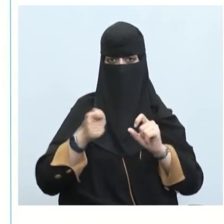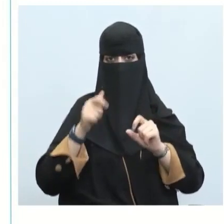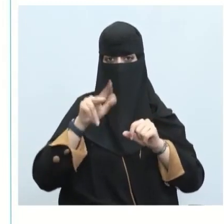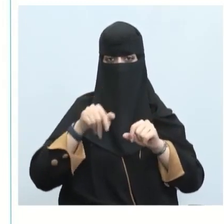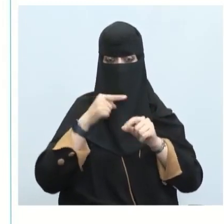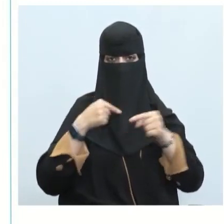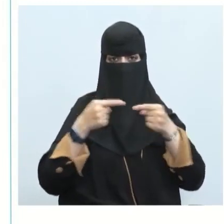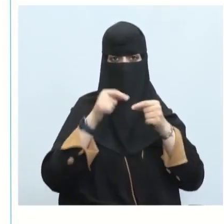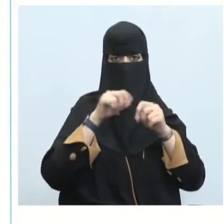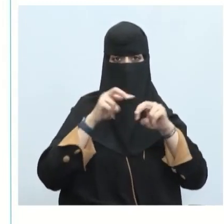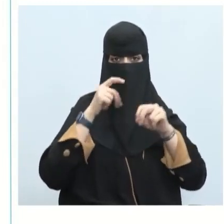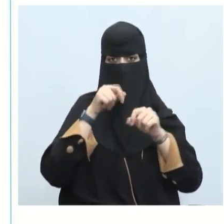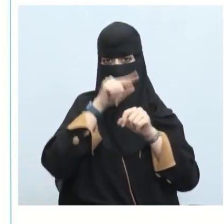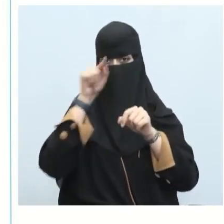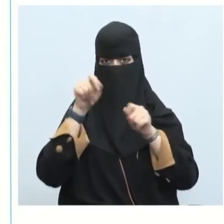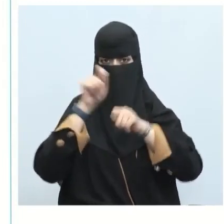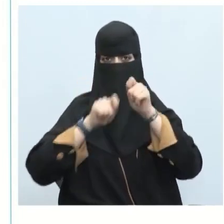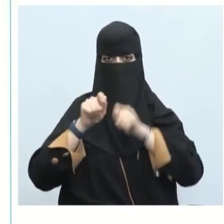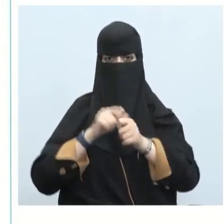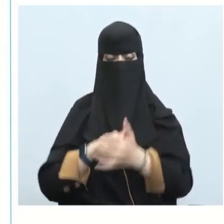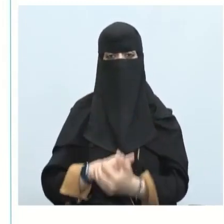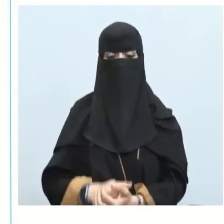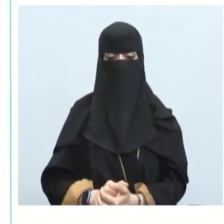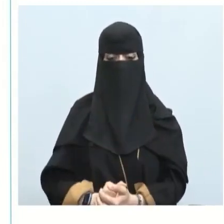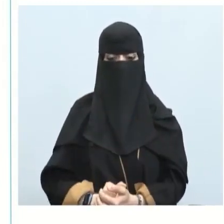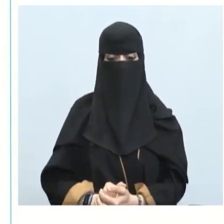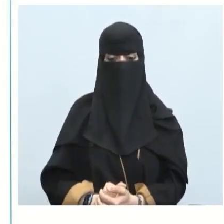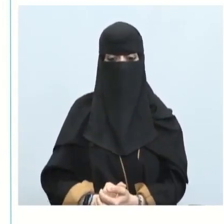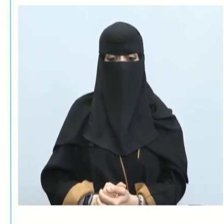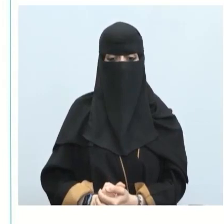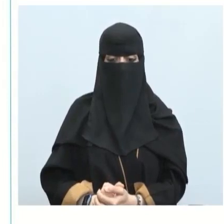يبحث عنها المستخدمين